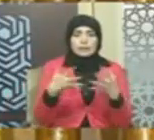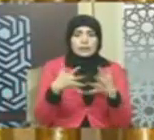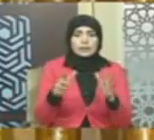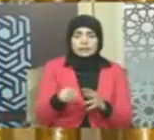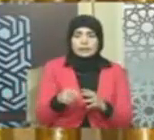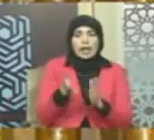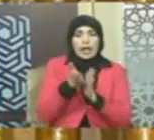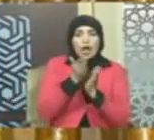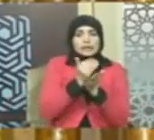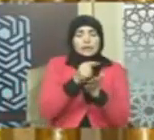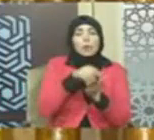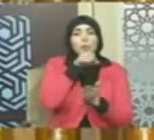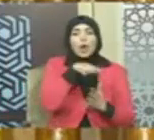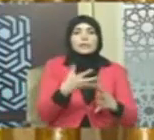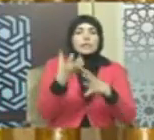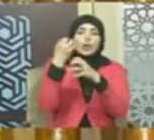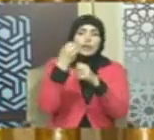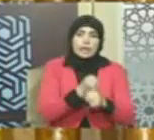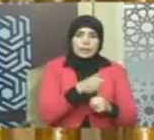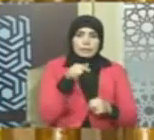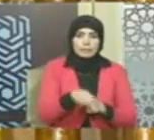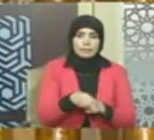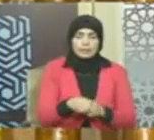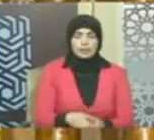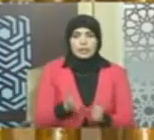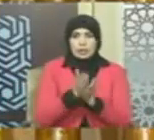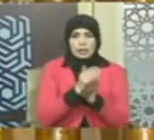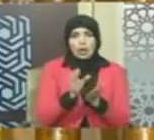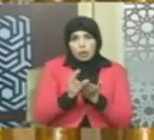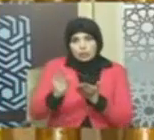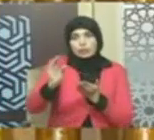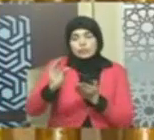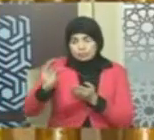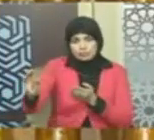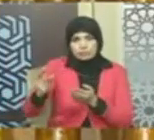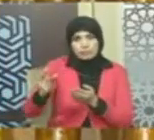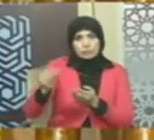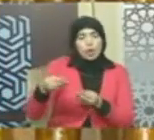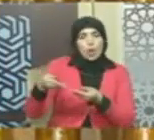فقسم له النبي صلى الله عليه وسلم قسما أي نصيبا منها،